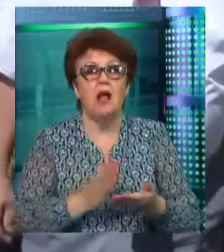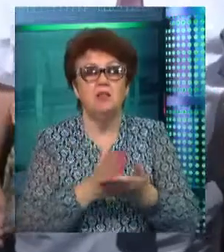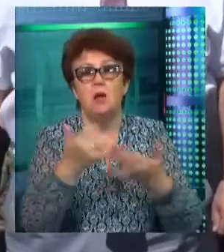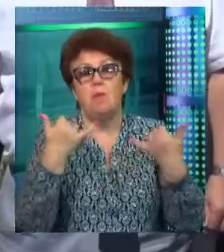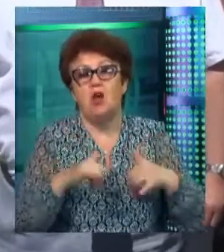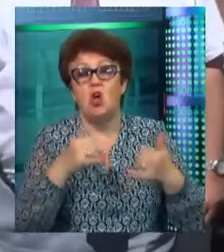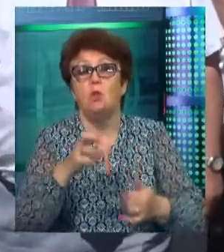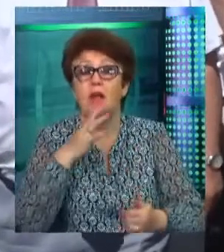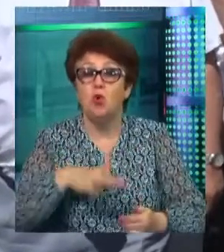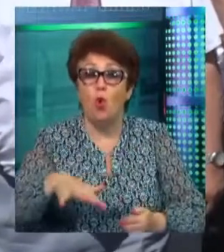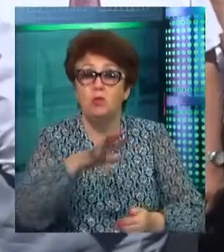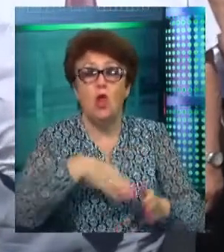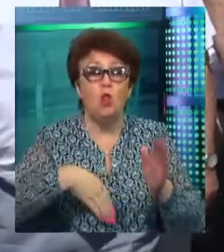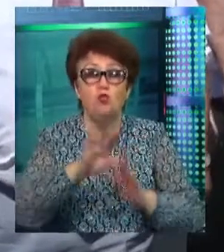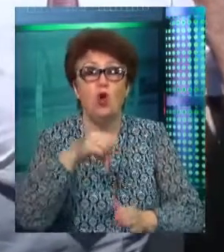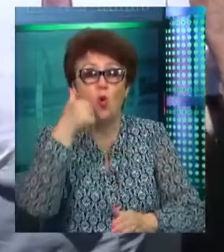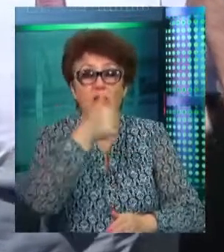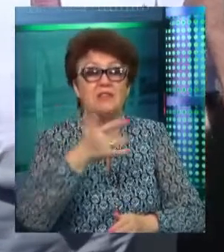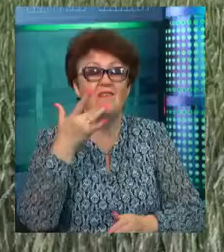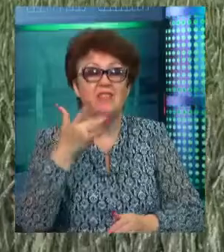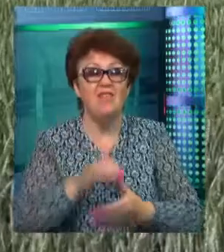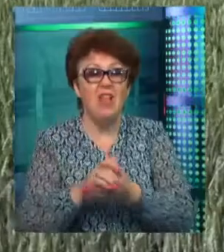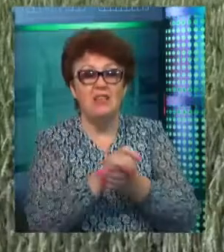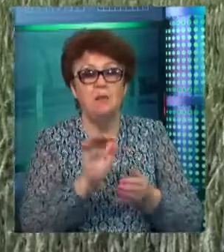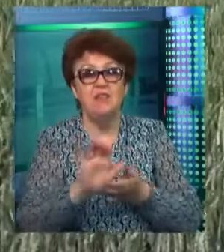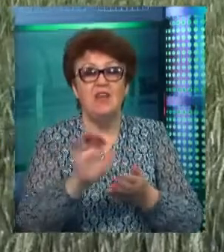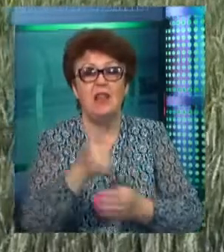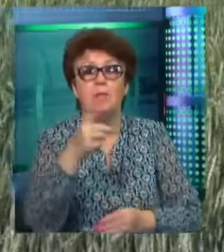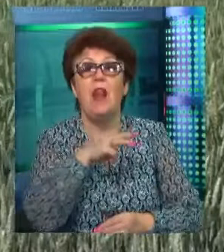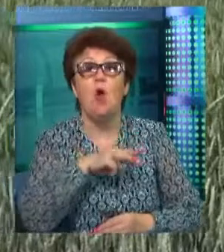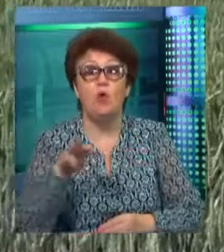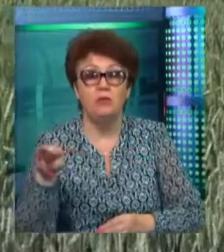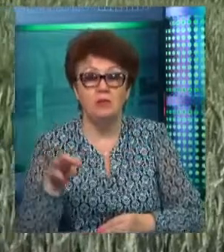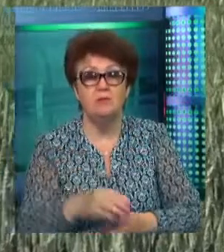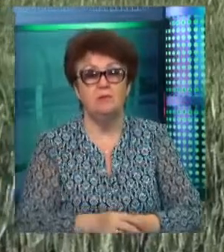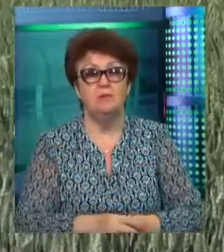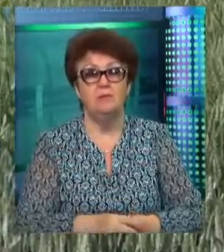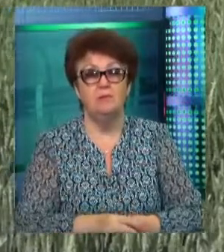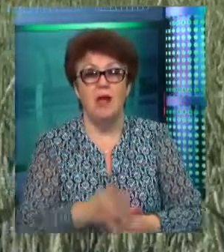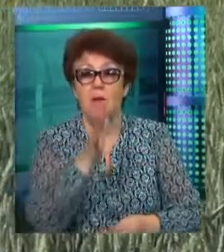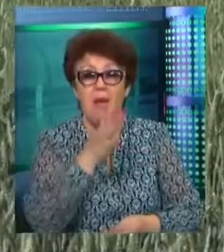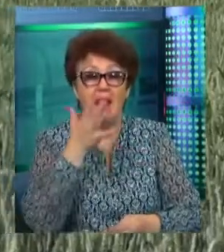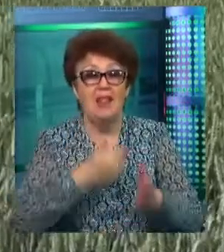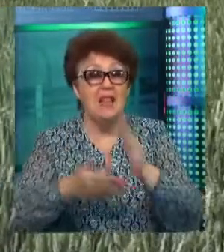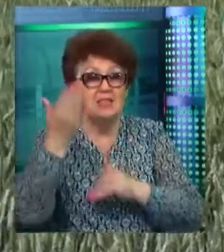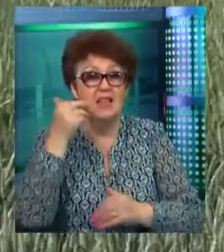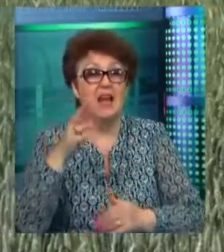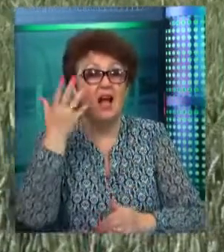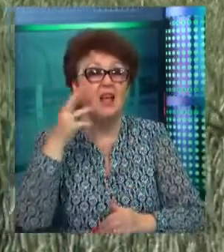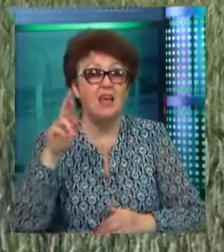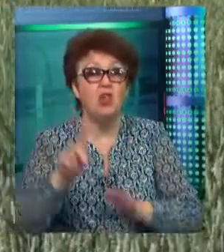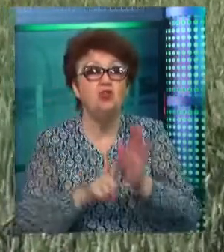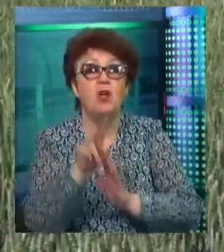брянская область случае годы советской власти производила миллион пять лет назад когда я начинал работать